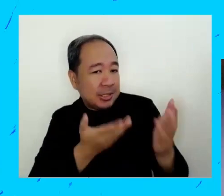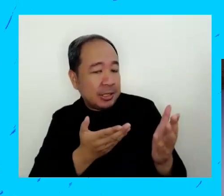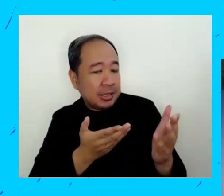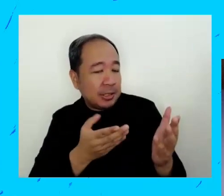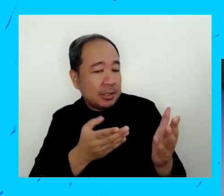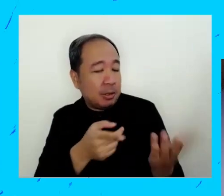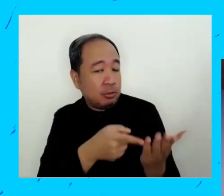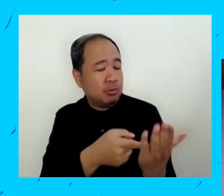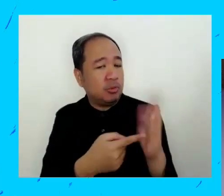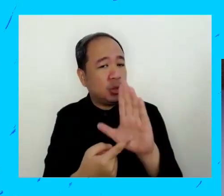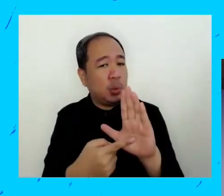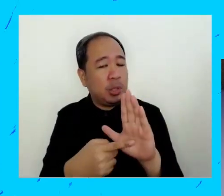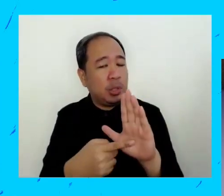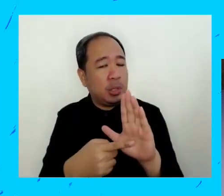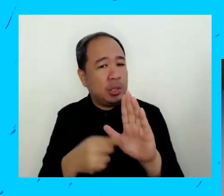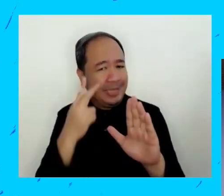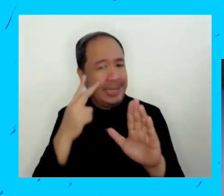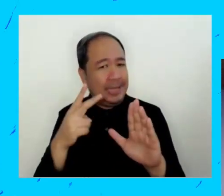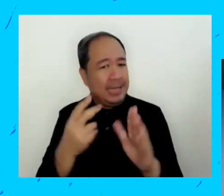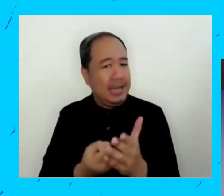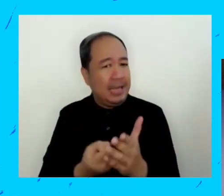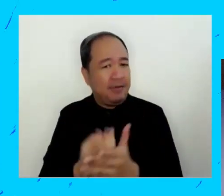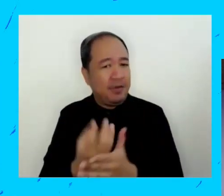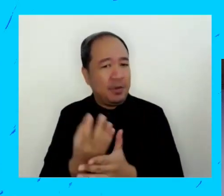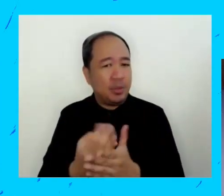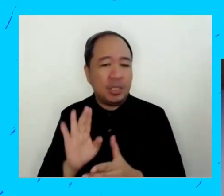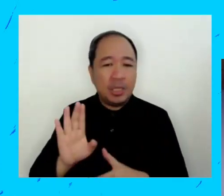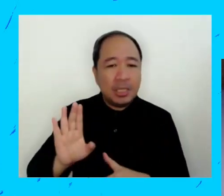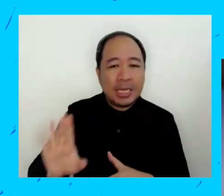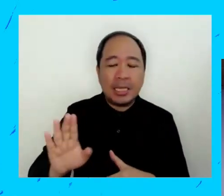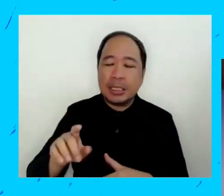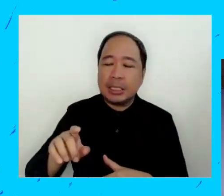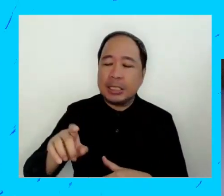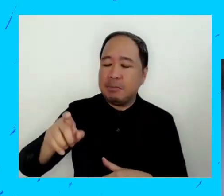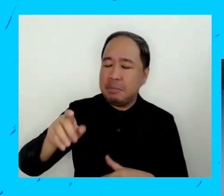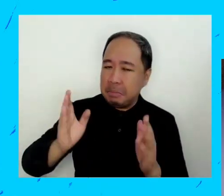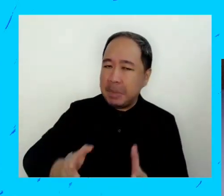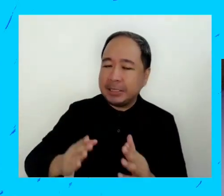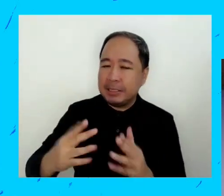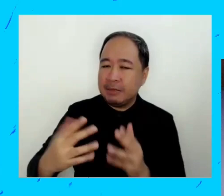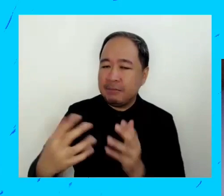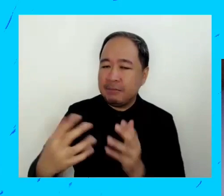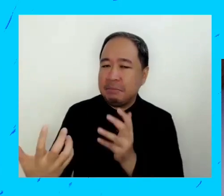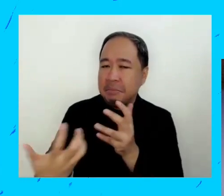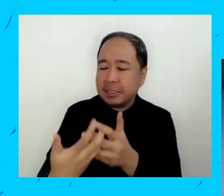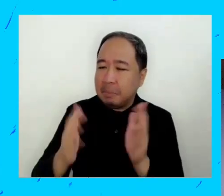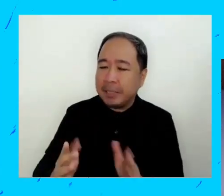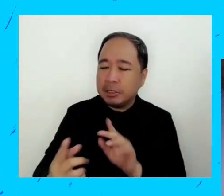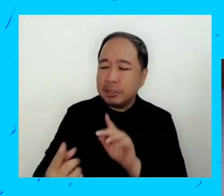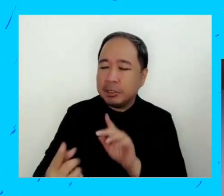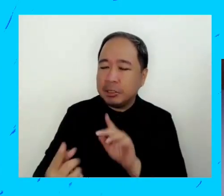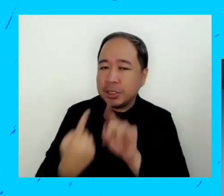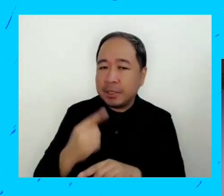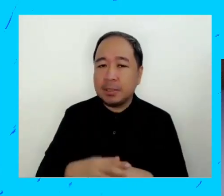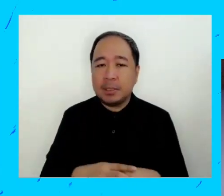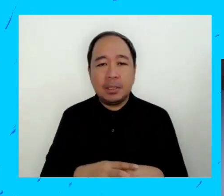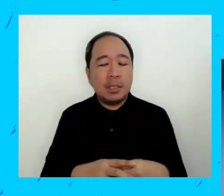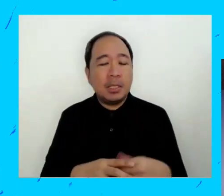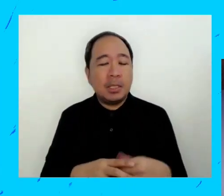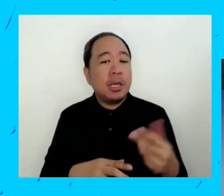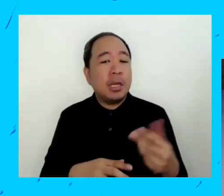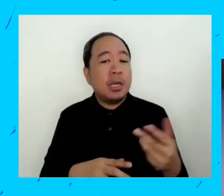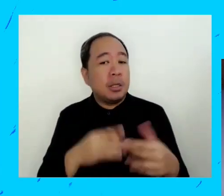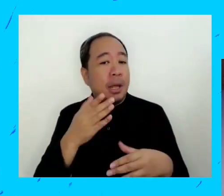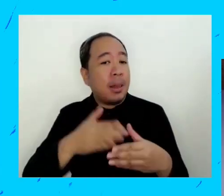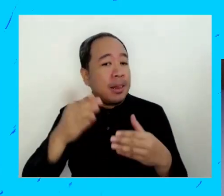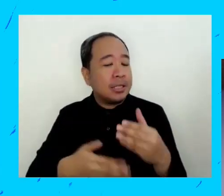suggestions, c'est qu'il nous faudrait avoir des politiques pour couvrir ces aspects. Et ensuite,